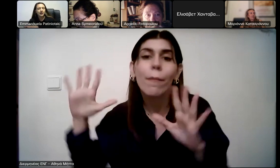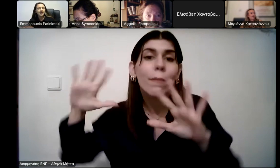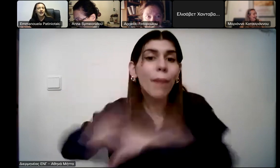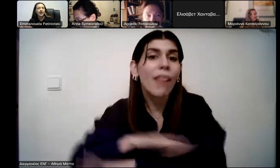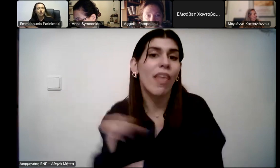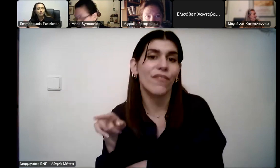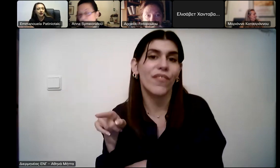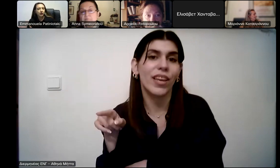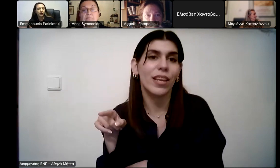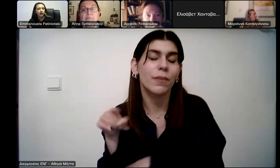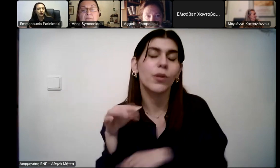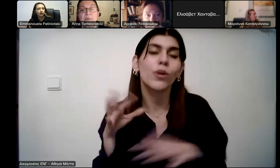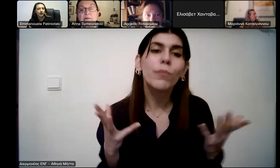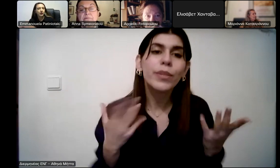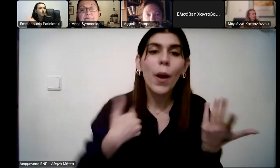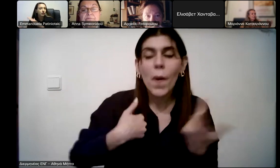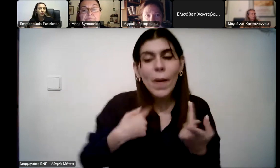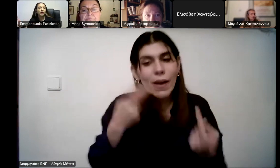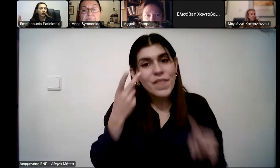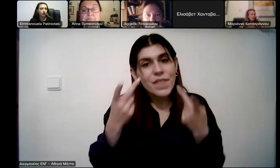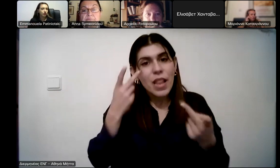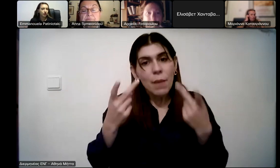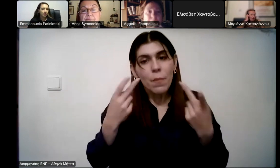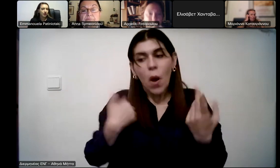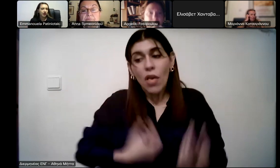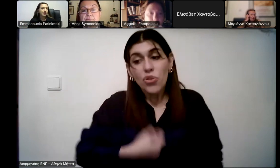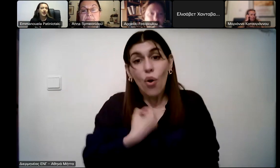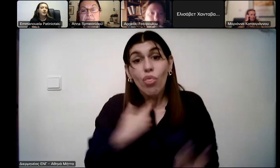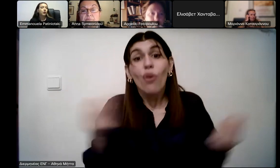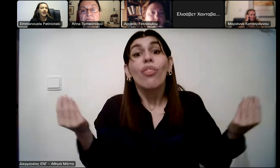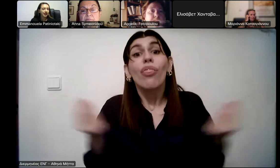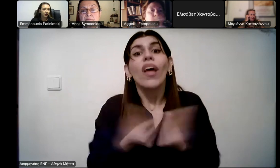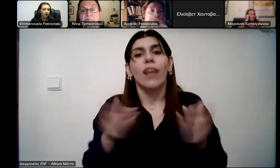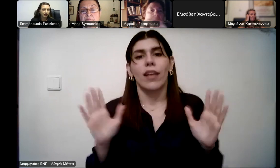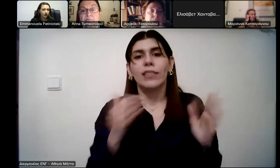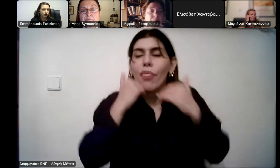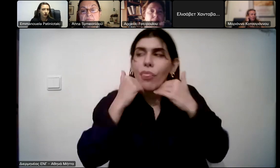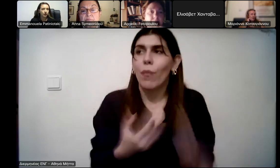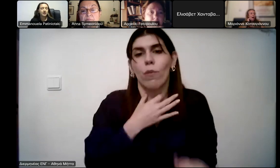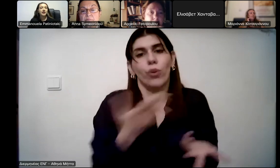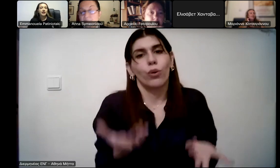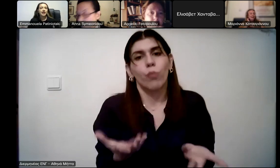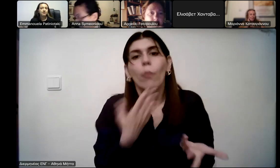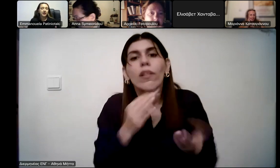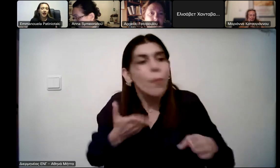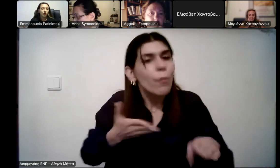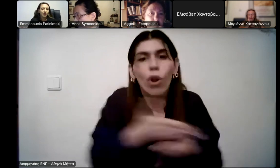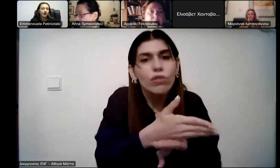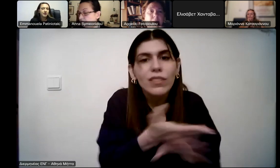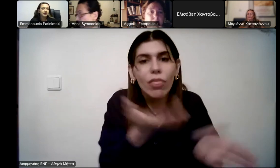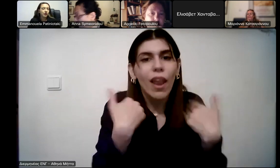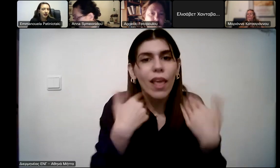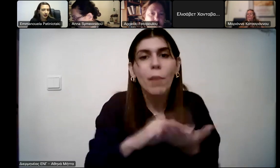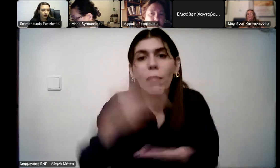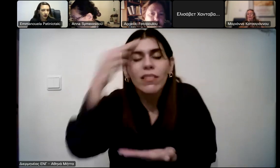οποίο για εμένα εδώ και πάρα πολλά χρόνια που το βλέπω είναι εξορισμού εκτός. Δεν μπορεί να είναι κομμάτι της γλώσσας. Και ακόμα